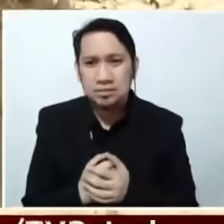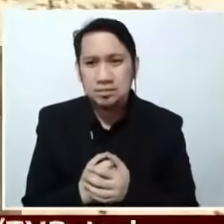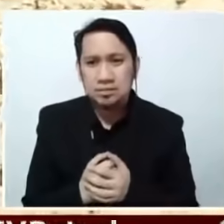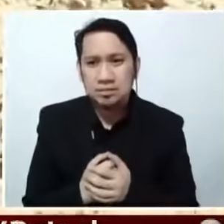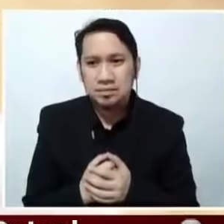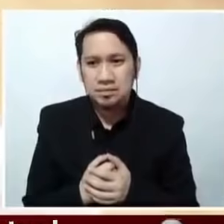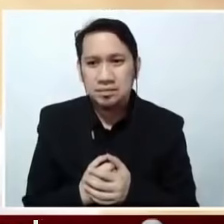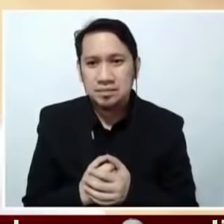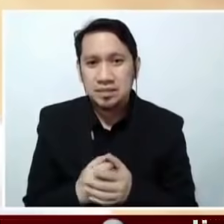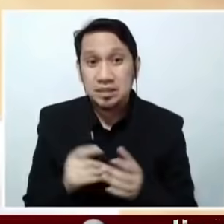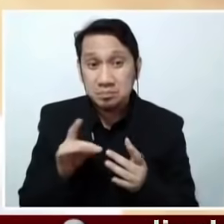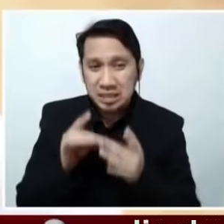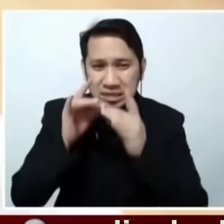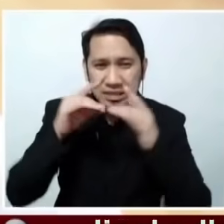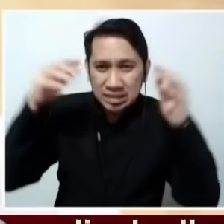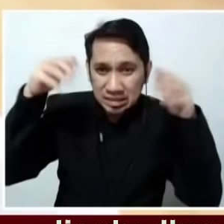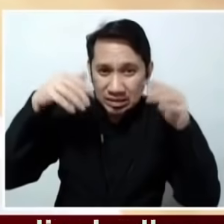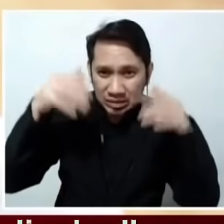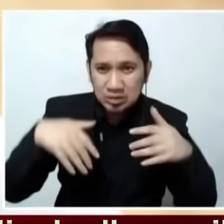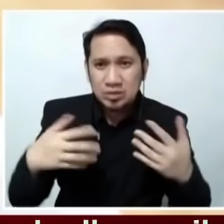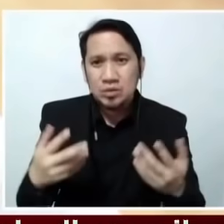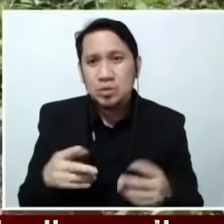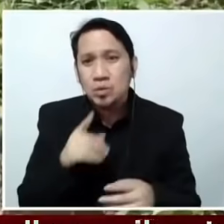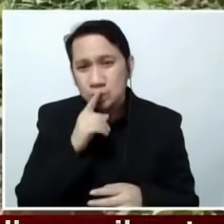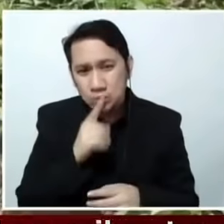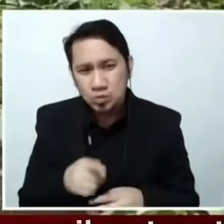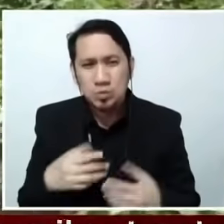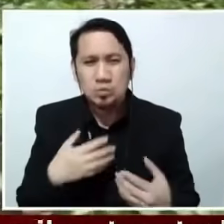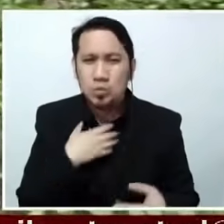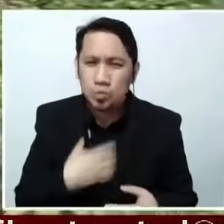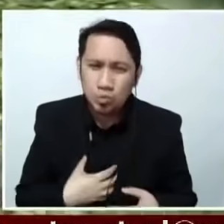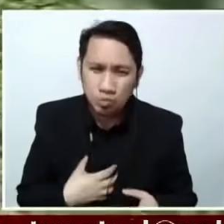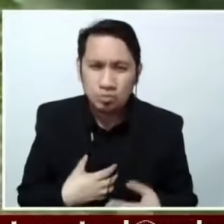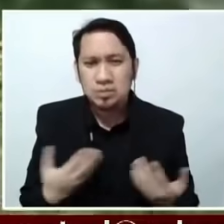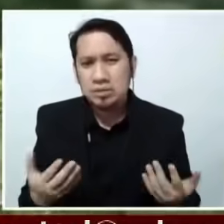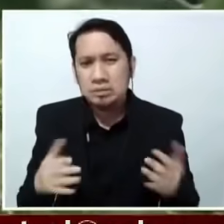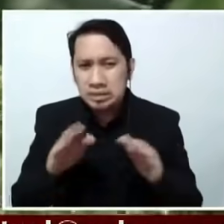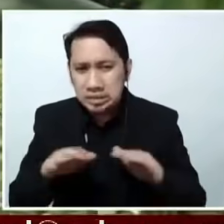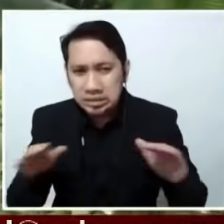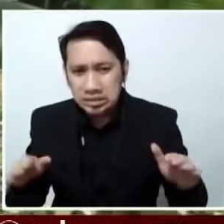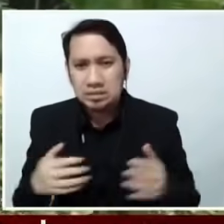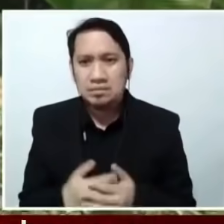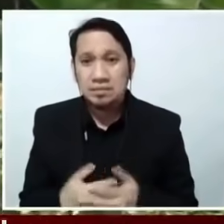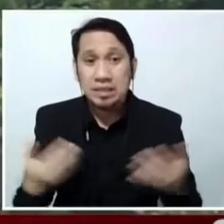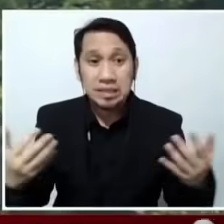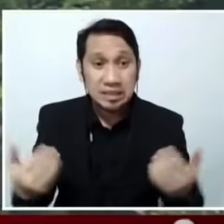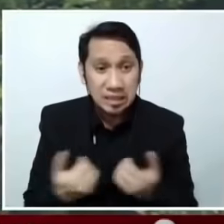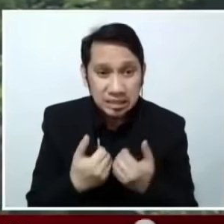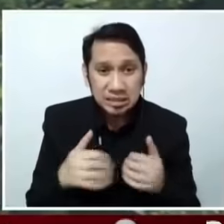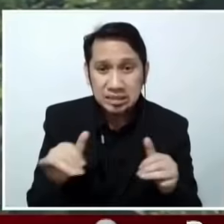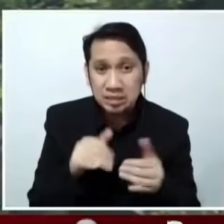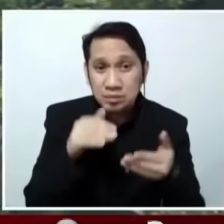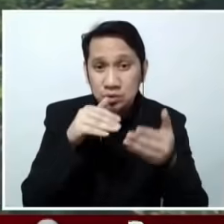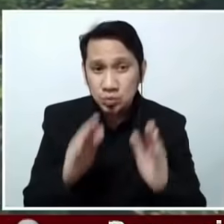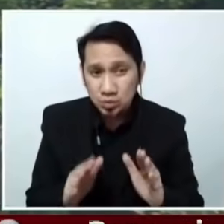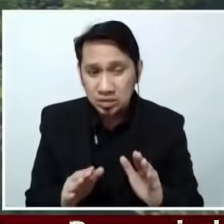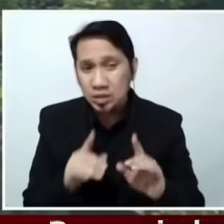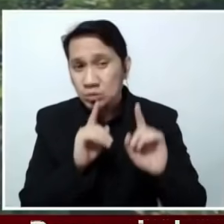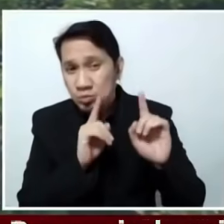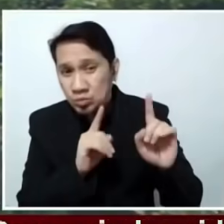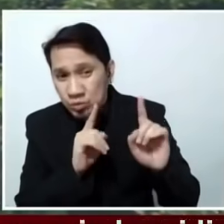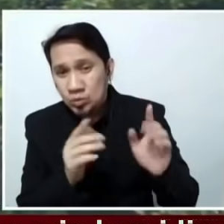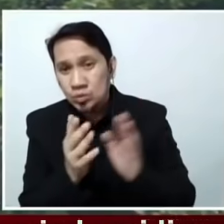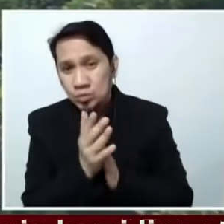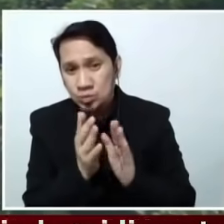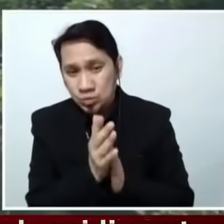talagang tag-ulan, mamamatay ng gutom ang mga bata. Ito rin ang hamon sa mga estudyanteng pumapasok sa paaralan bago